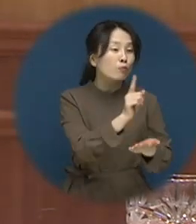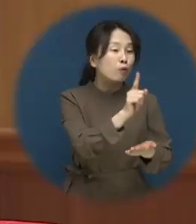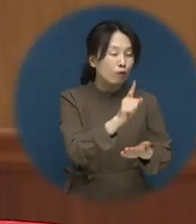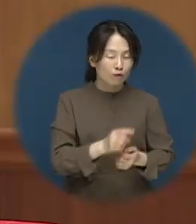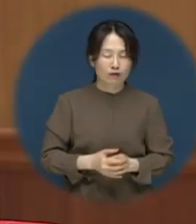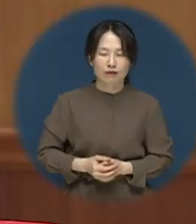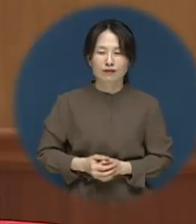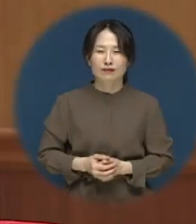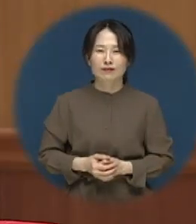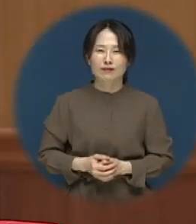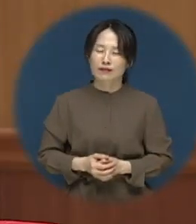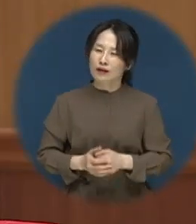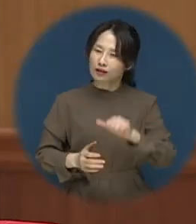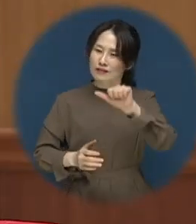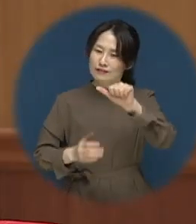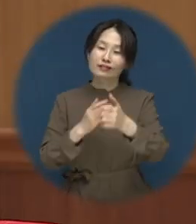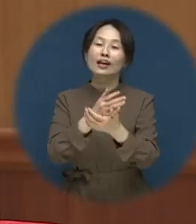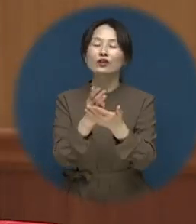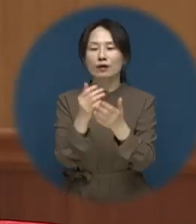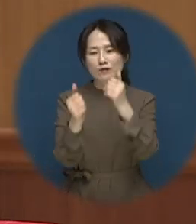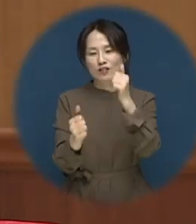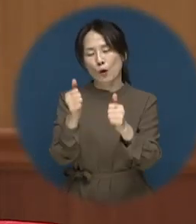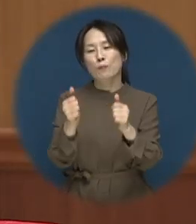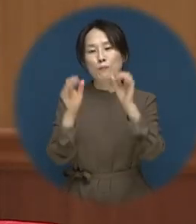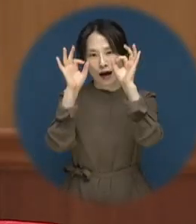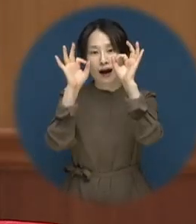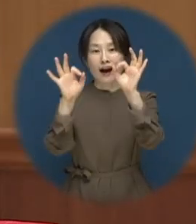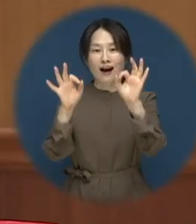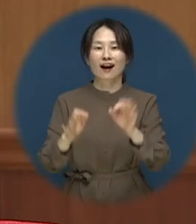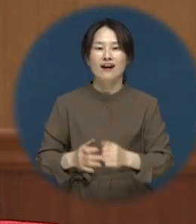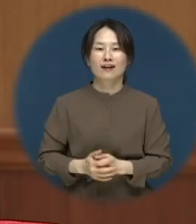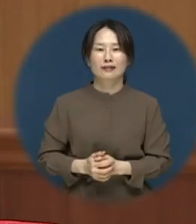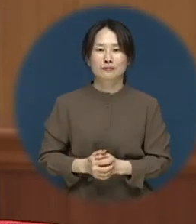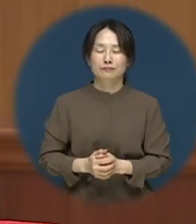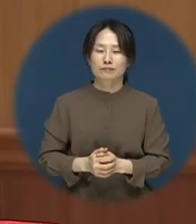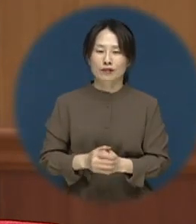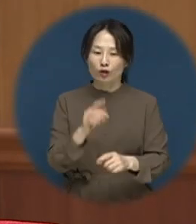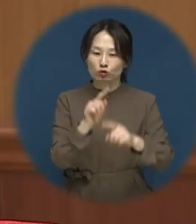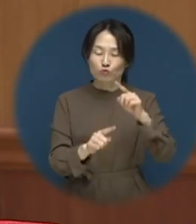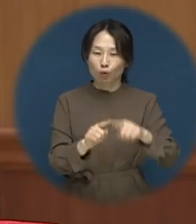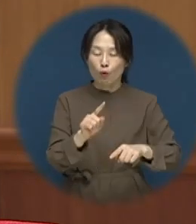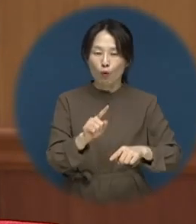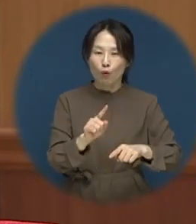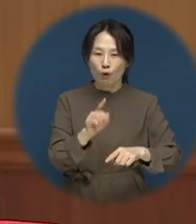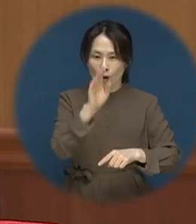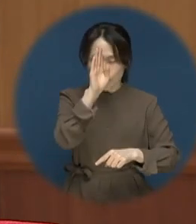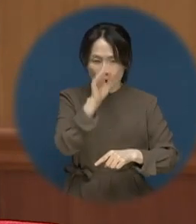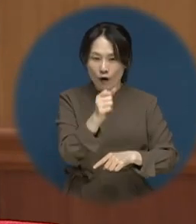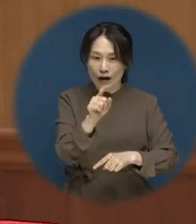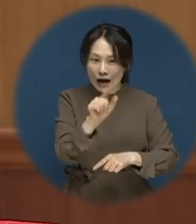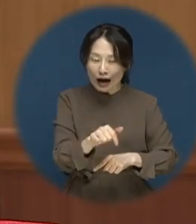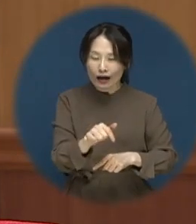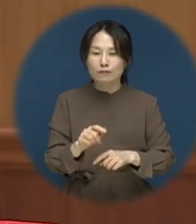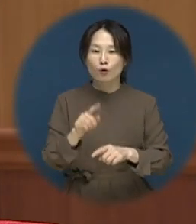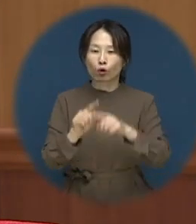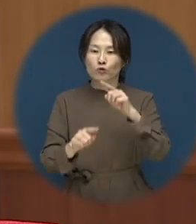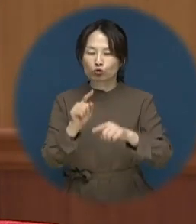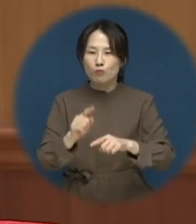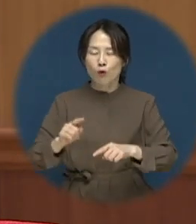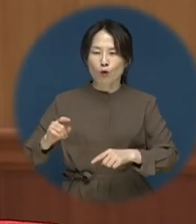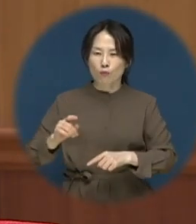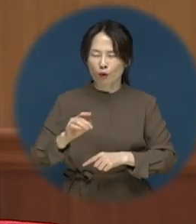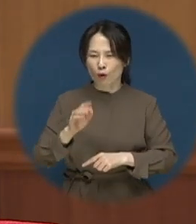시험을? 한 5과목 정도 시험을 봐요. 근데 그 이제 수목 병리학, 수목 해충학, 그